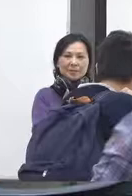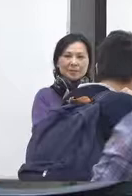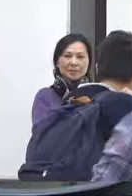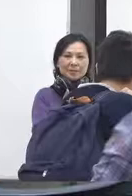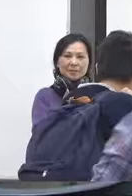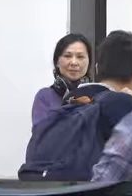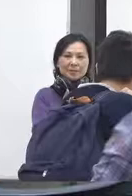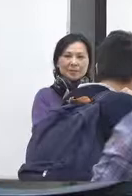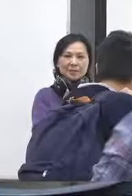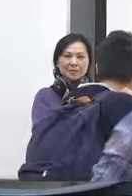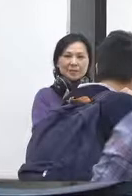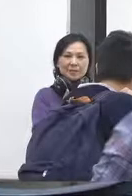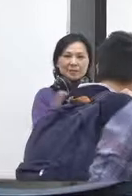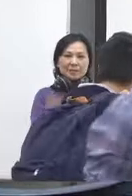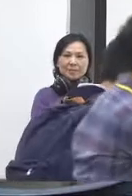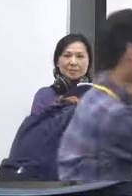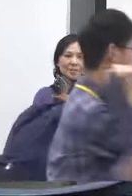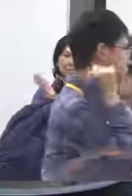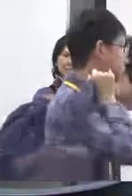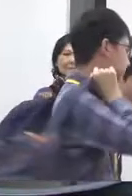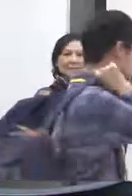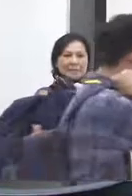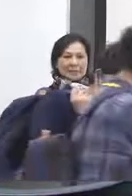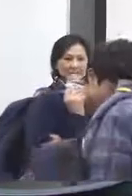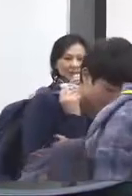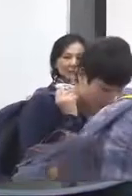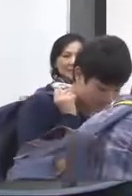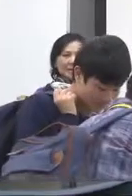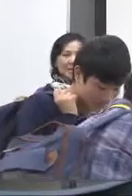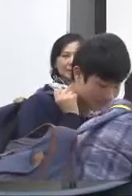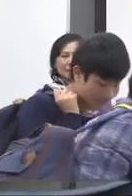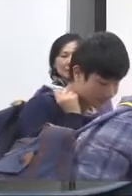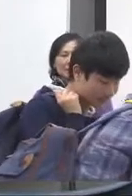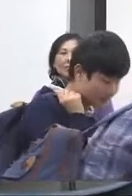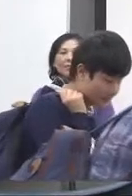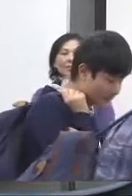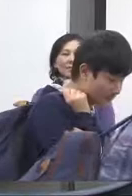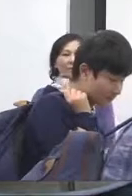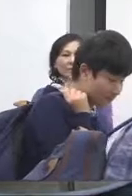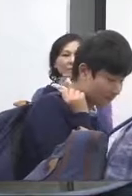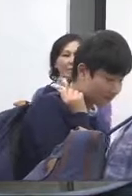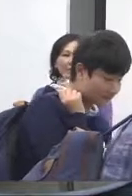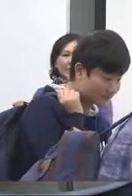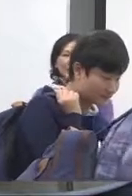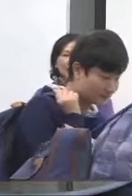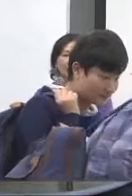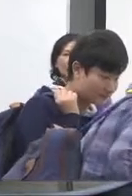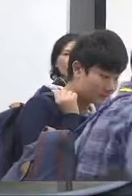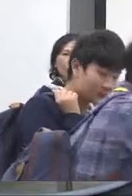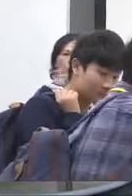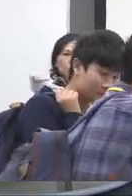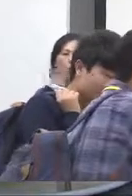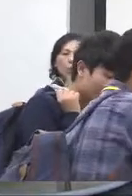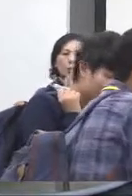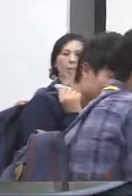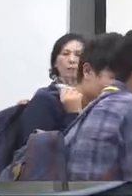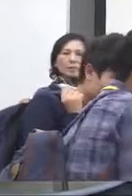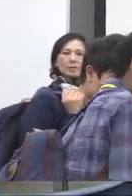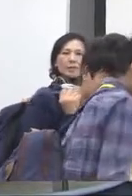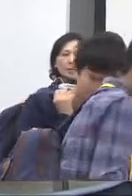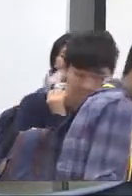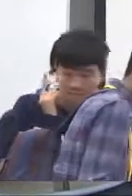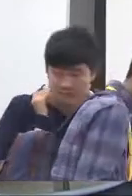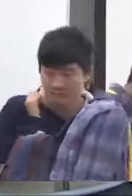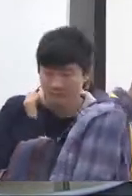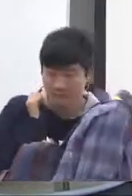準備要開始了那再提醒大家一次因為待會的Session會有英文的部分那如果有